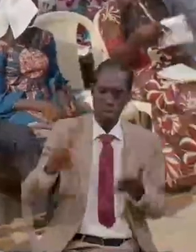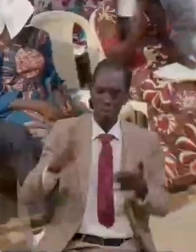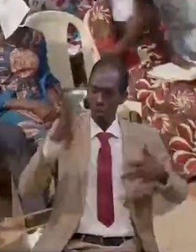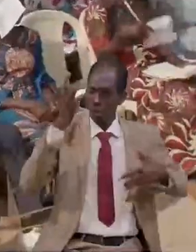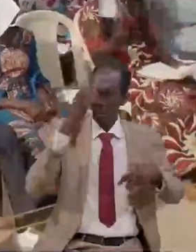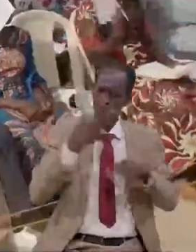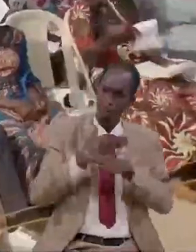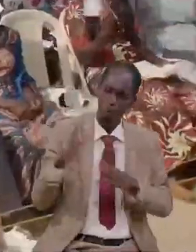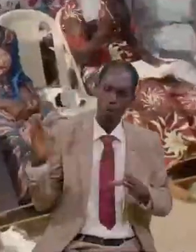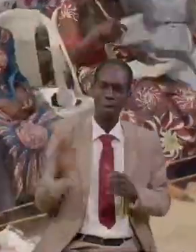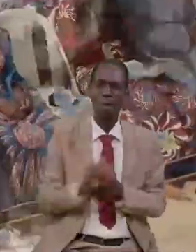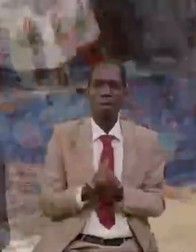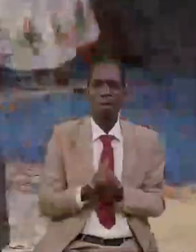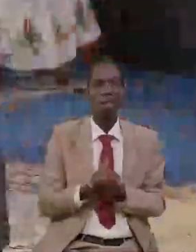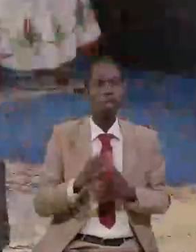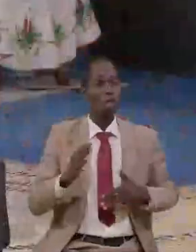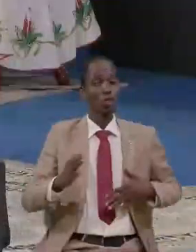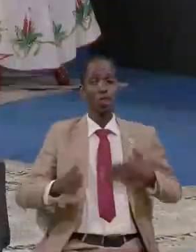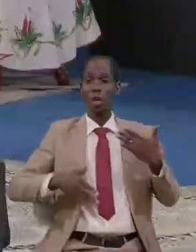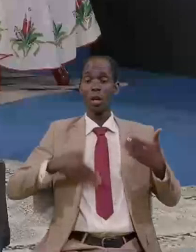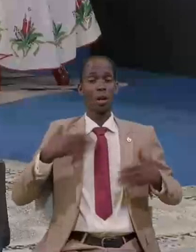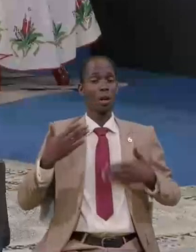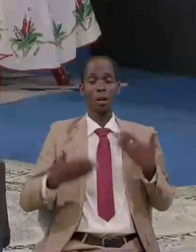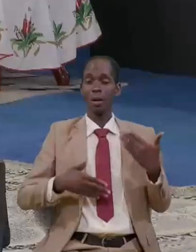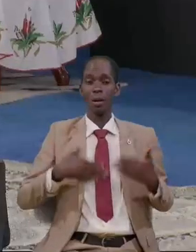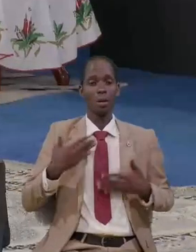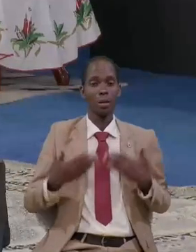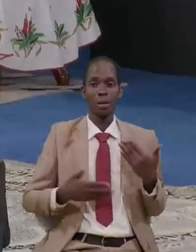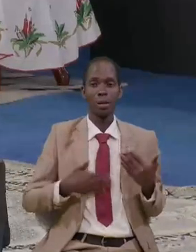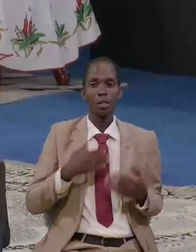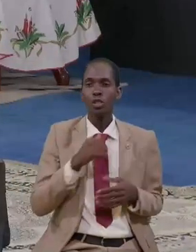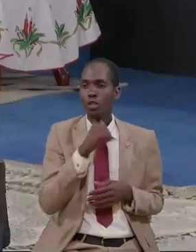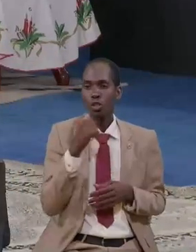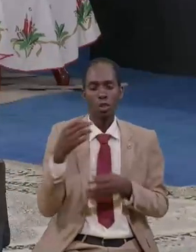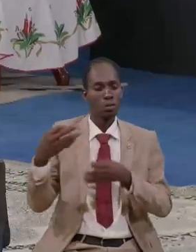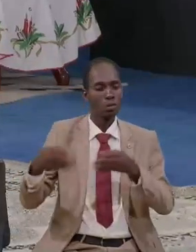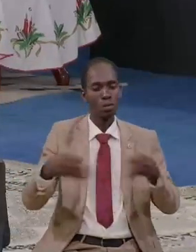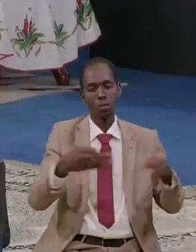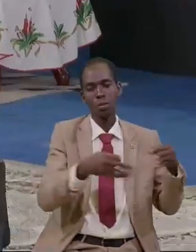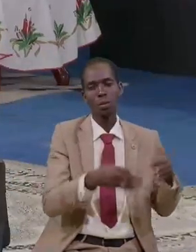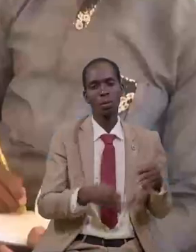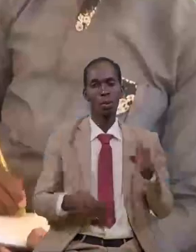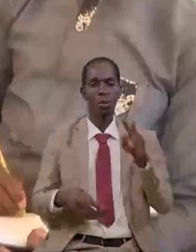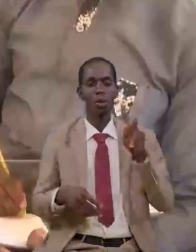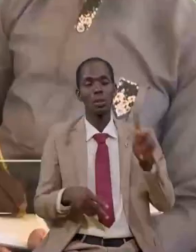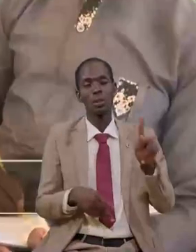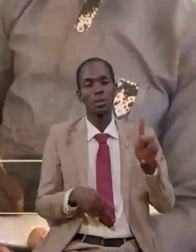maladies. Joyeux et non jugé.